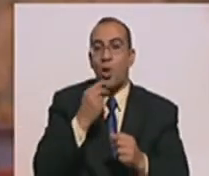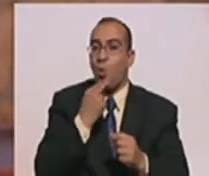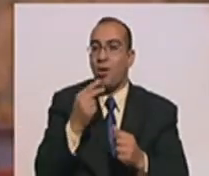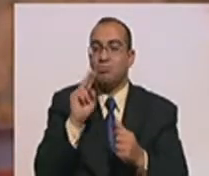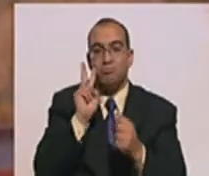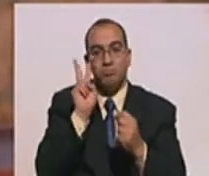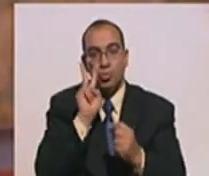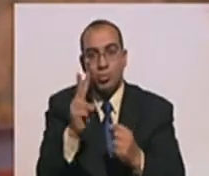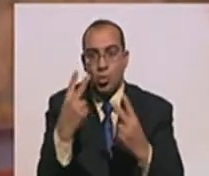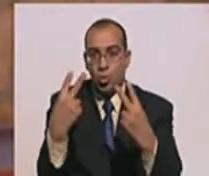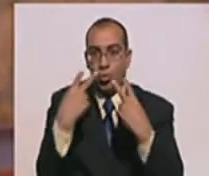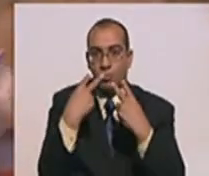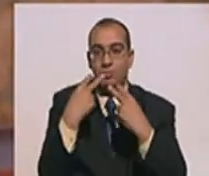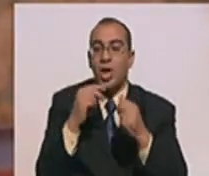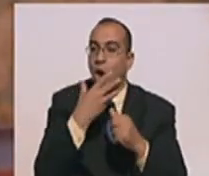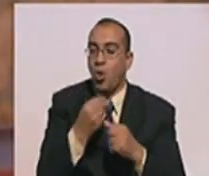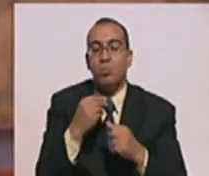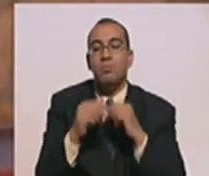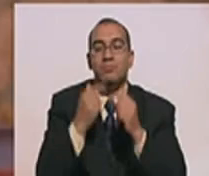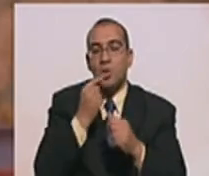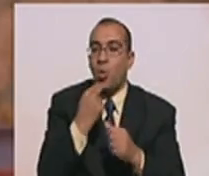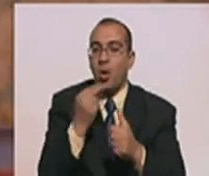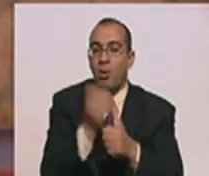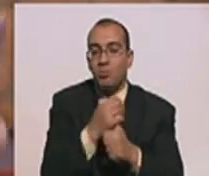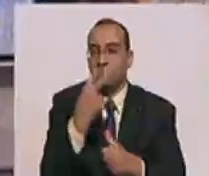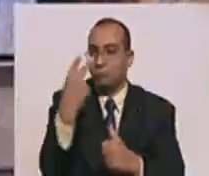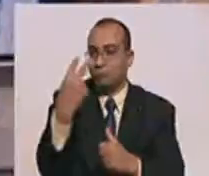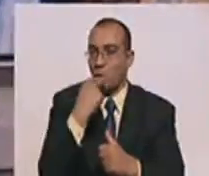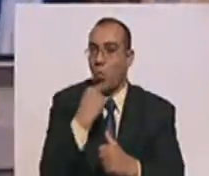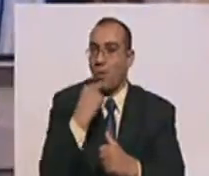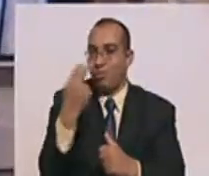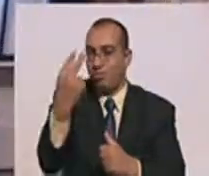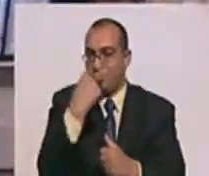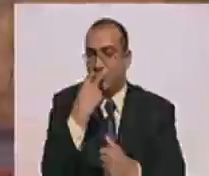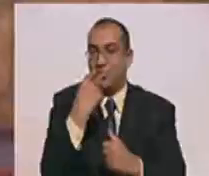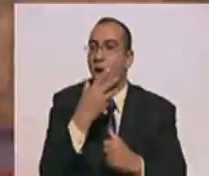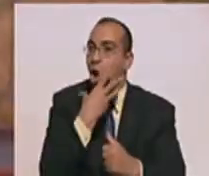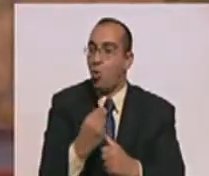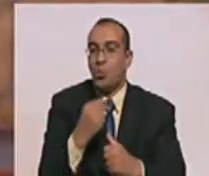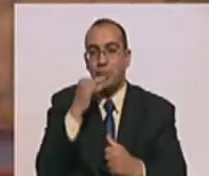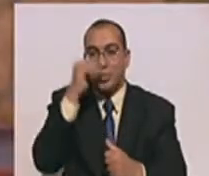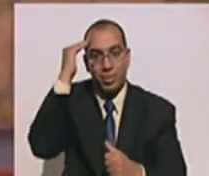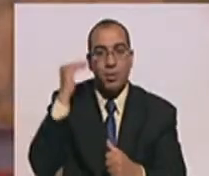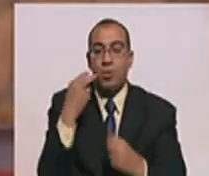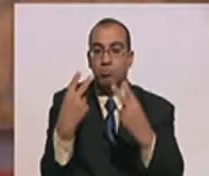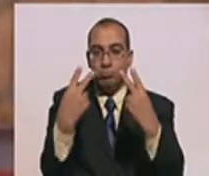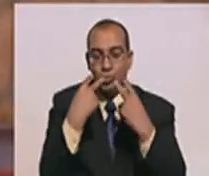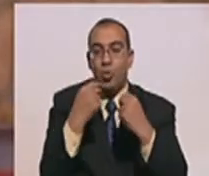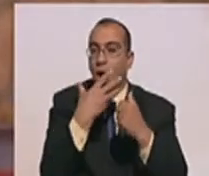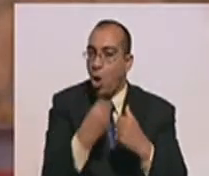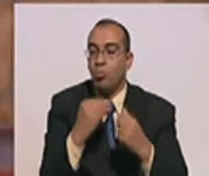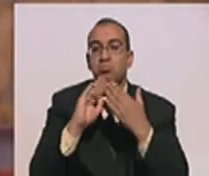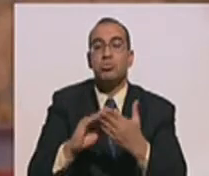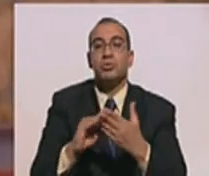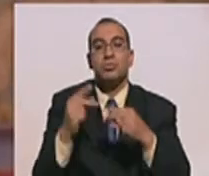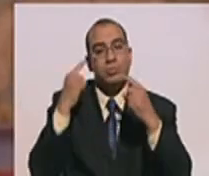لزوجك افعلي هذا. وأمنا اللي بتقول كده طبعا، أمنا السيدة عائشة طبعا الله. وهي والأحرى أنها هي رضوان الله